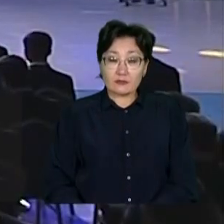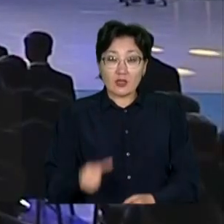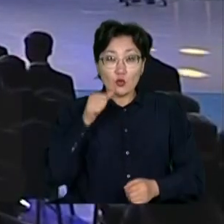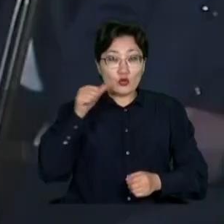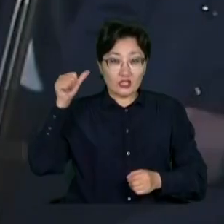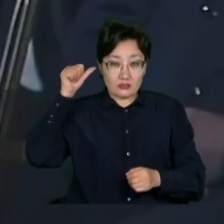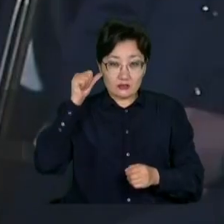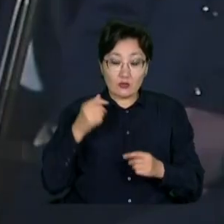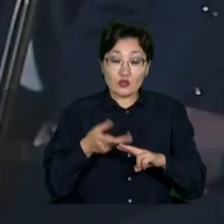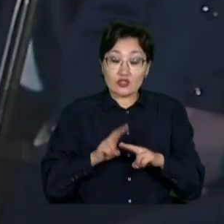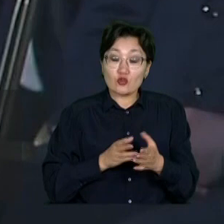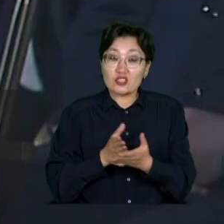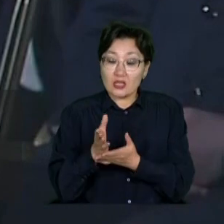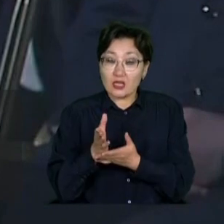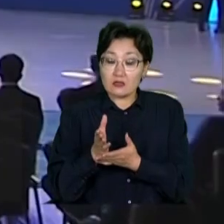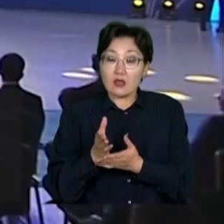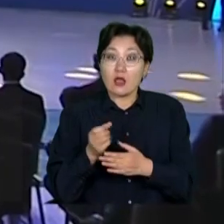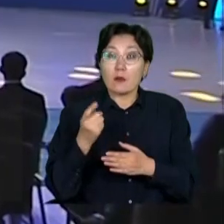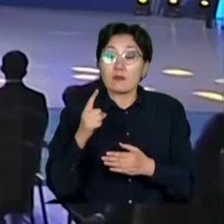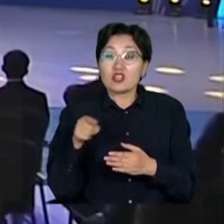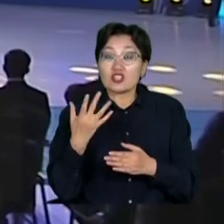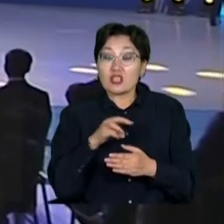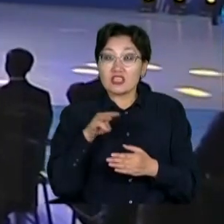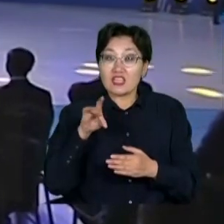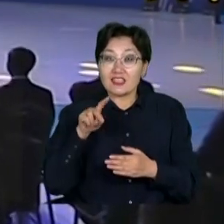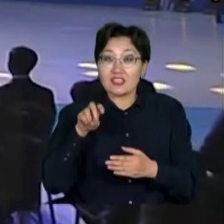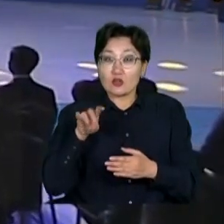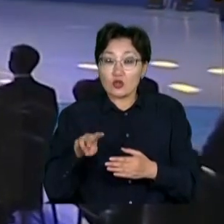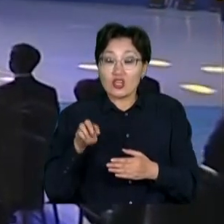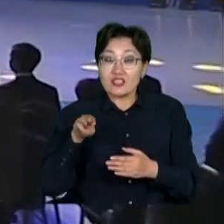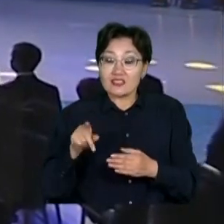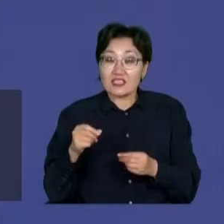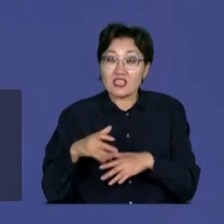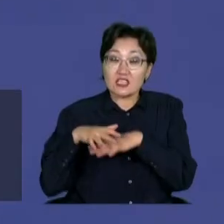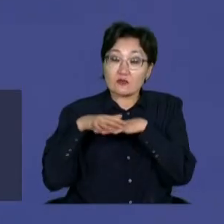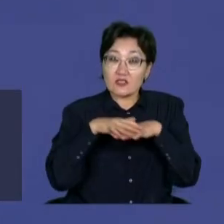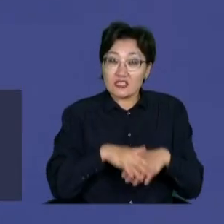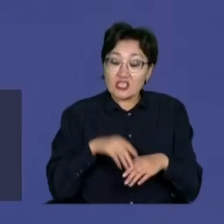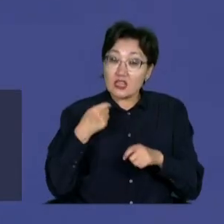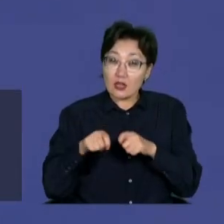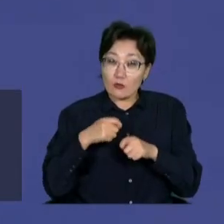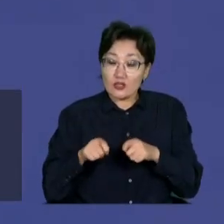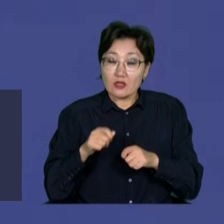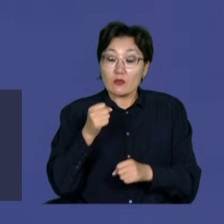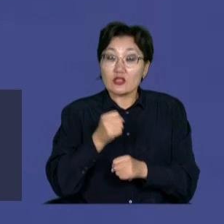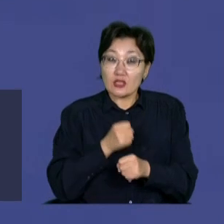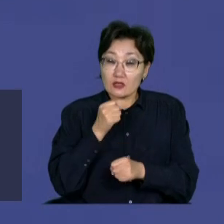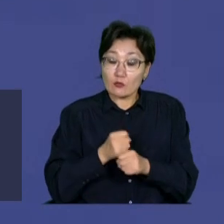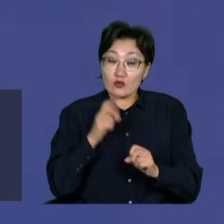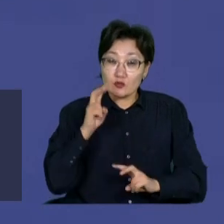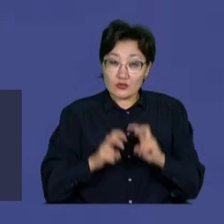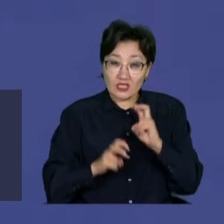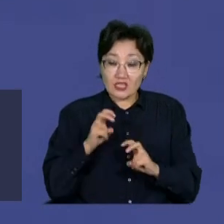жылы осы салаға 1,5 триллион теңге инвестиция тартылды. Өңдеу кәсіп